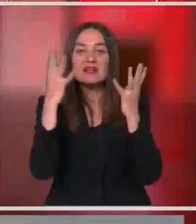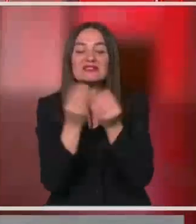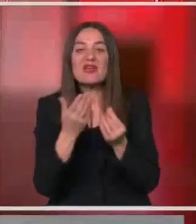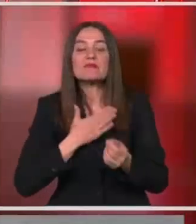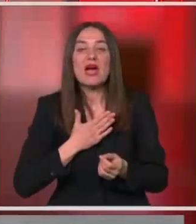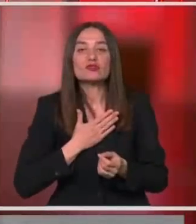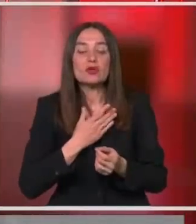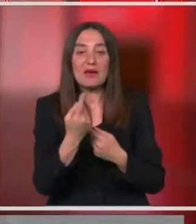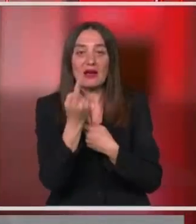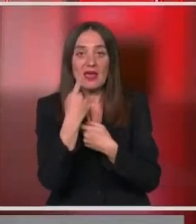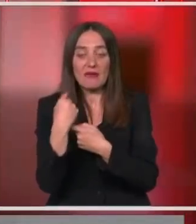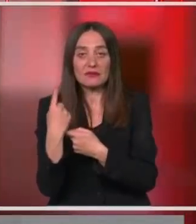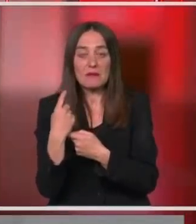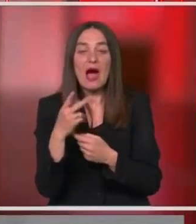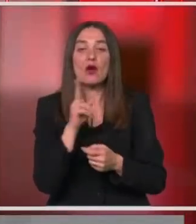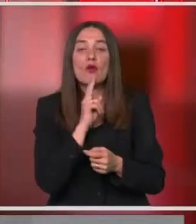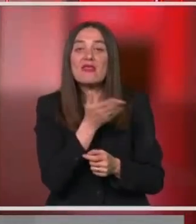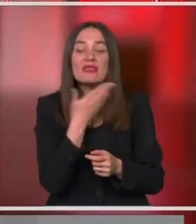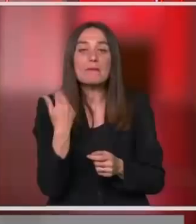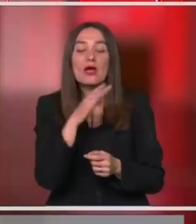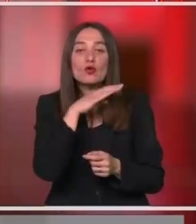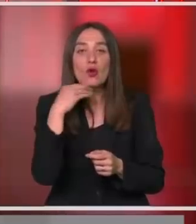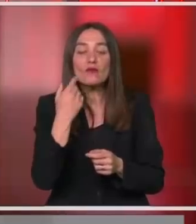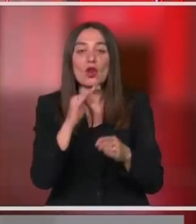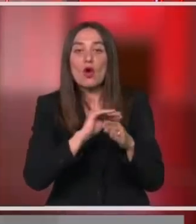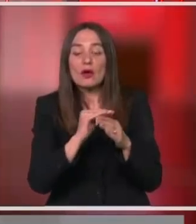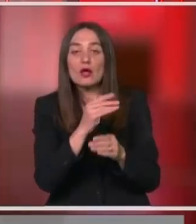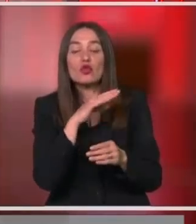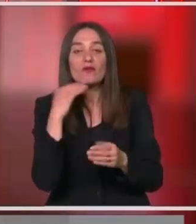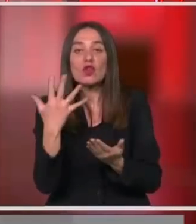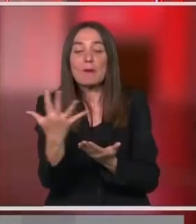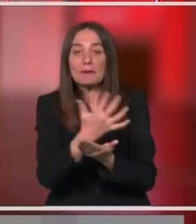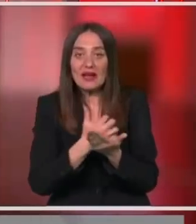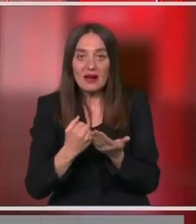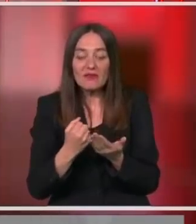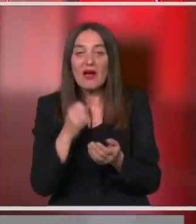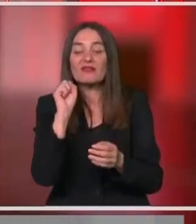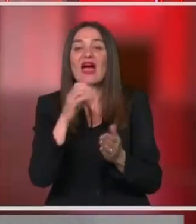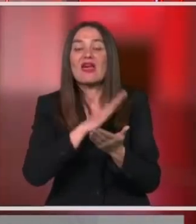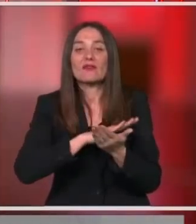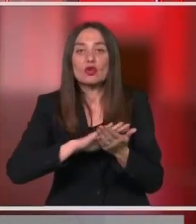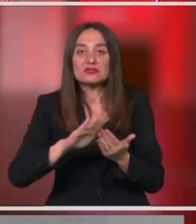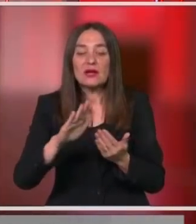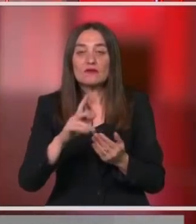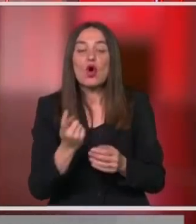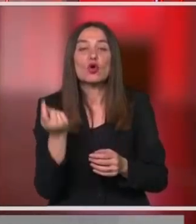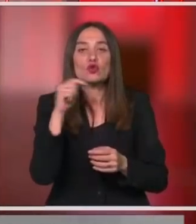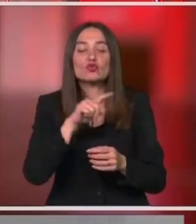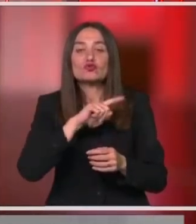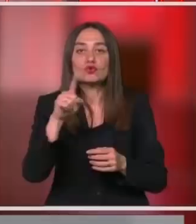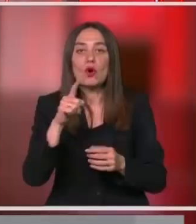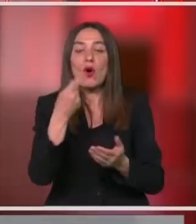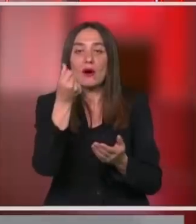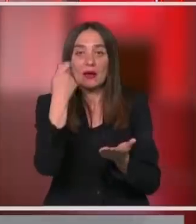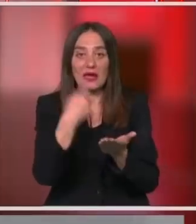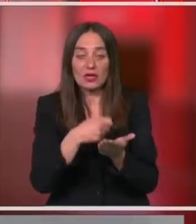našim klijentima koji nemaju dovoljno likvidnosti, dovoljno priliva, da jednostavno dođu do